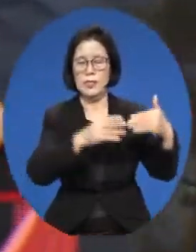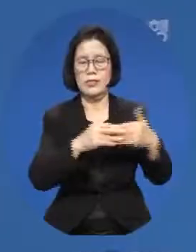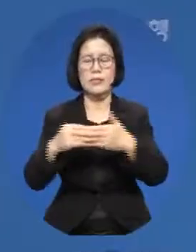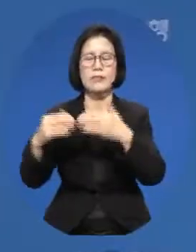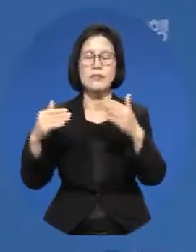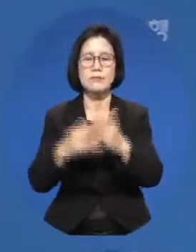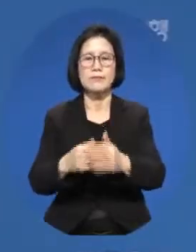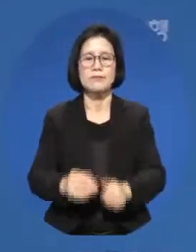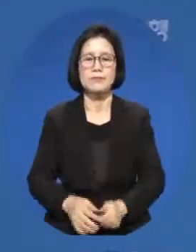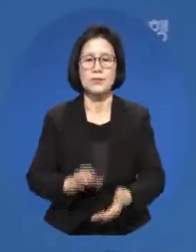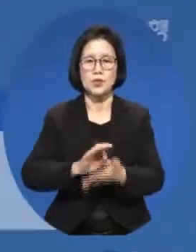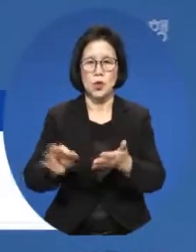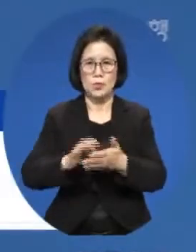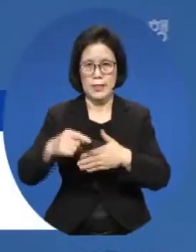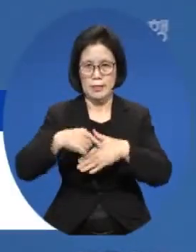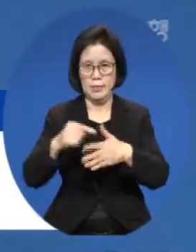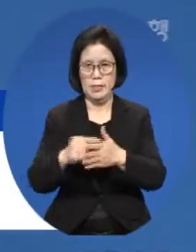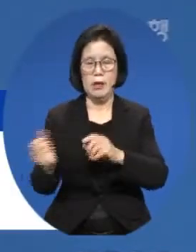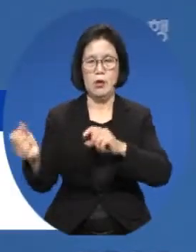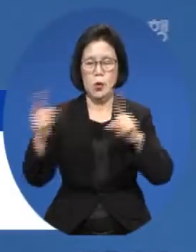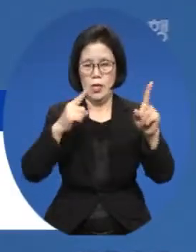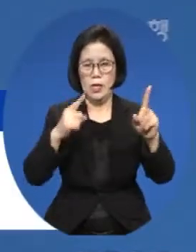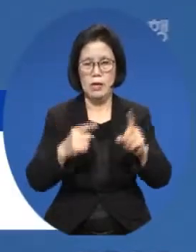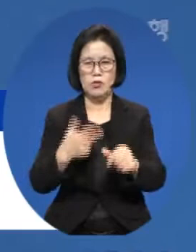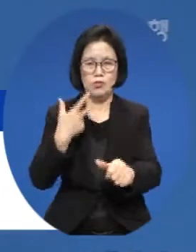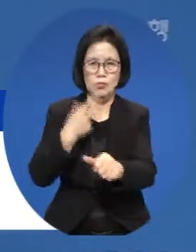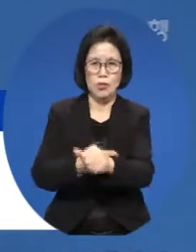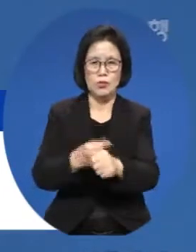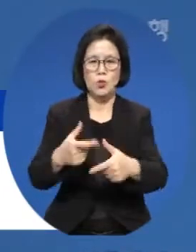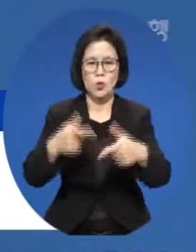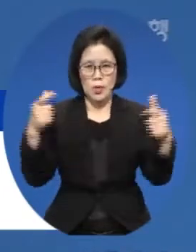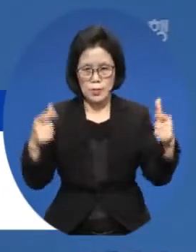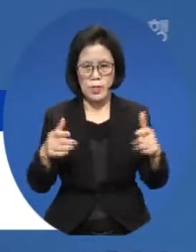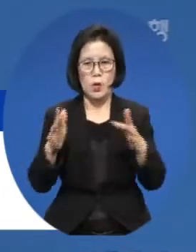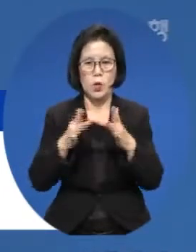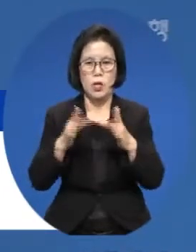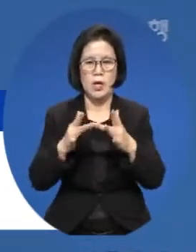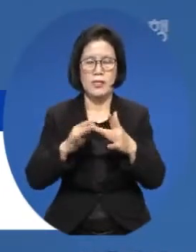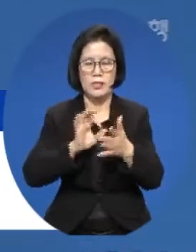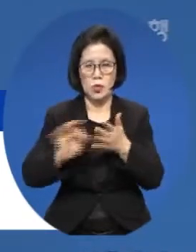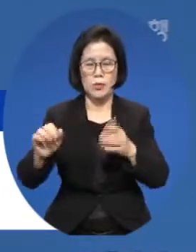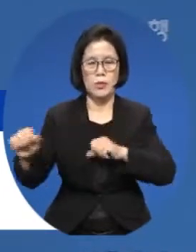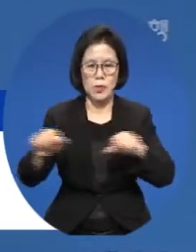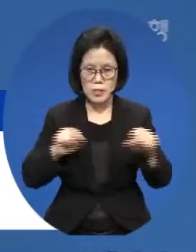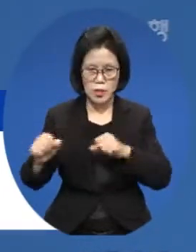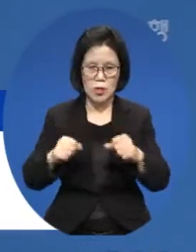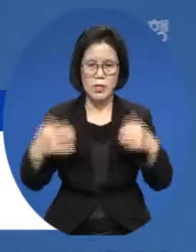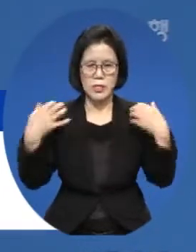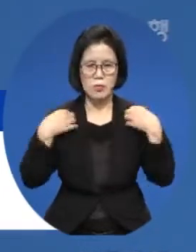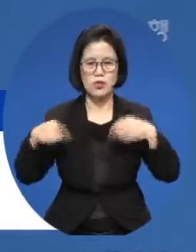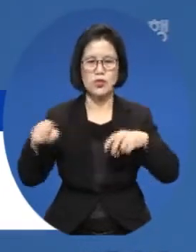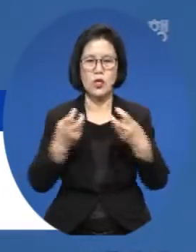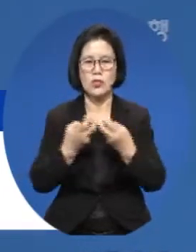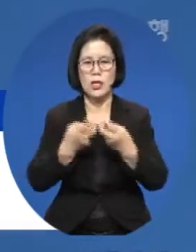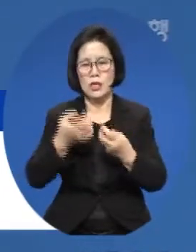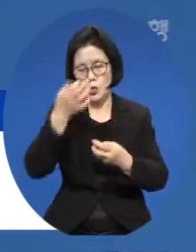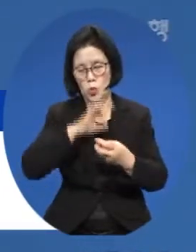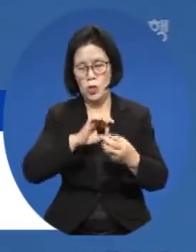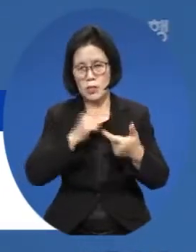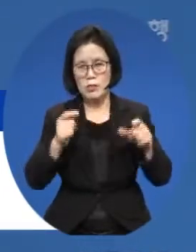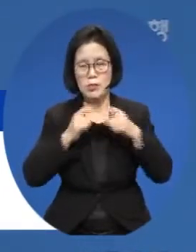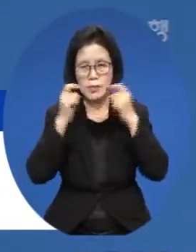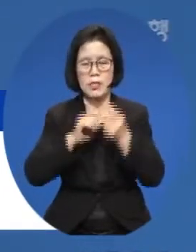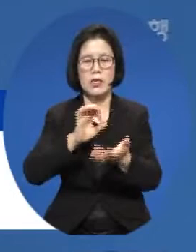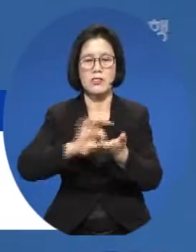이끌었습니다. 소비 심리가 개선되고 백신 접종 확대, 온라인 소비 활성화, 정부 정책 효과 등으로